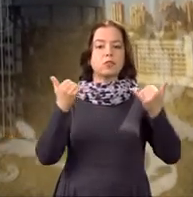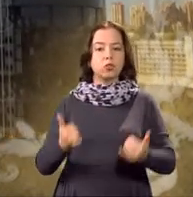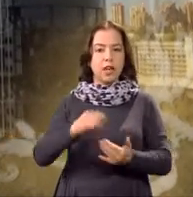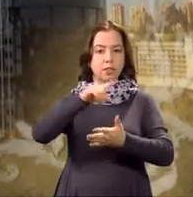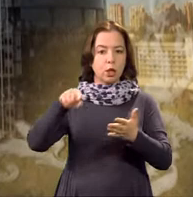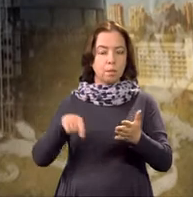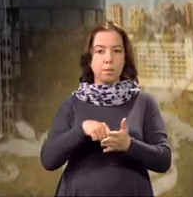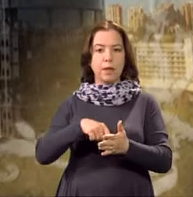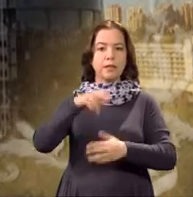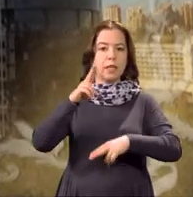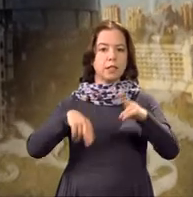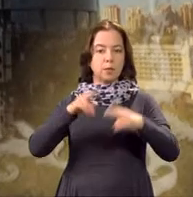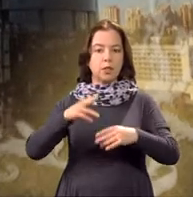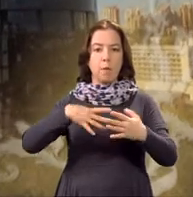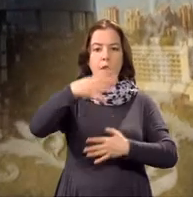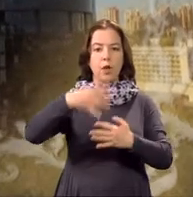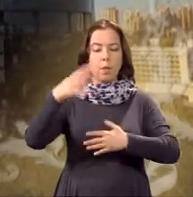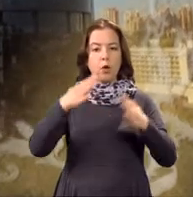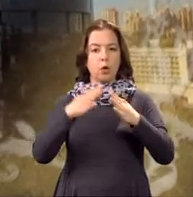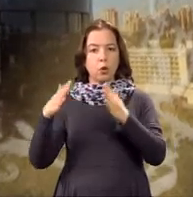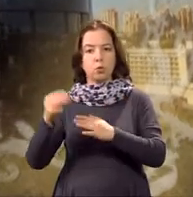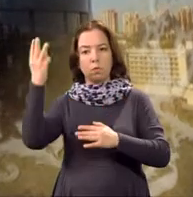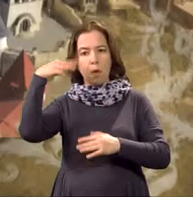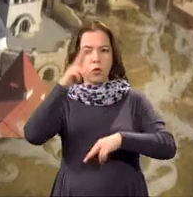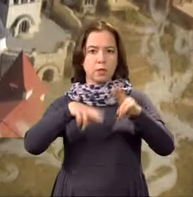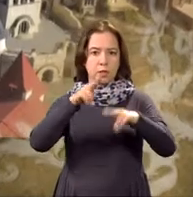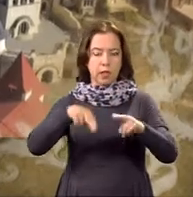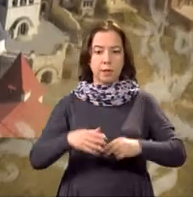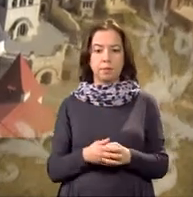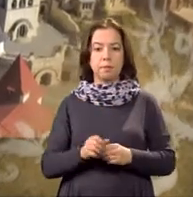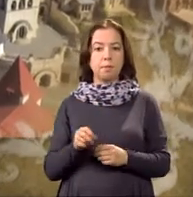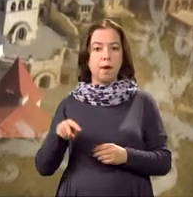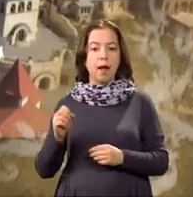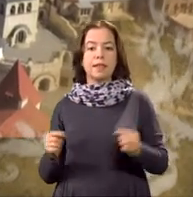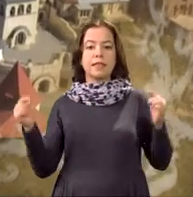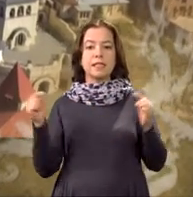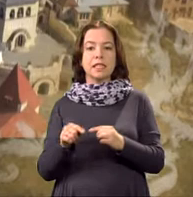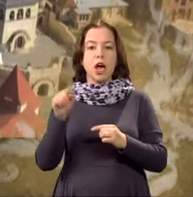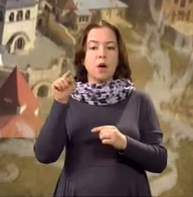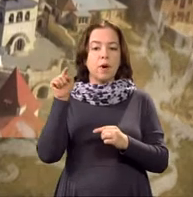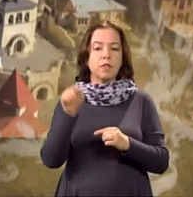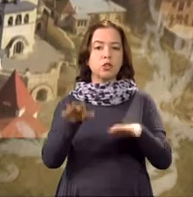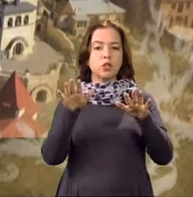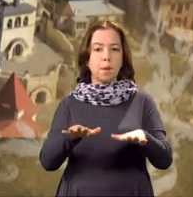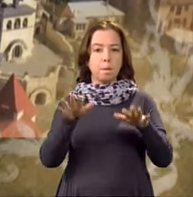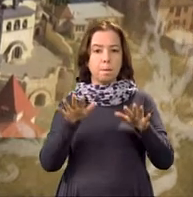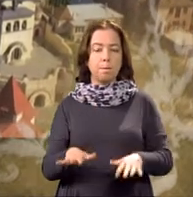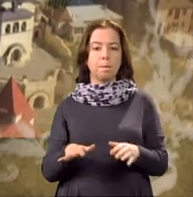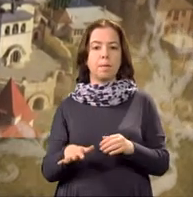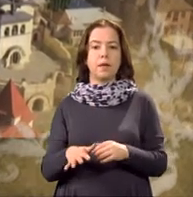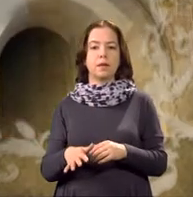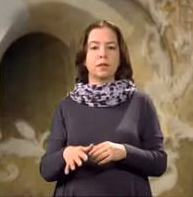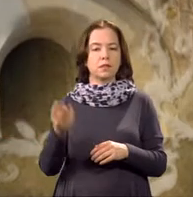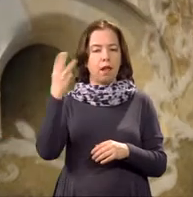багатоповерховими будівлями в зухвалому модерновому стилі. Але саме в цих хащах елітних